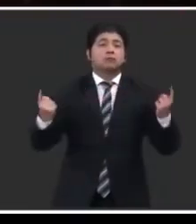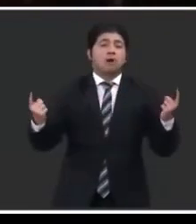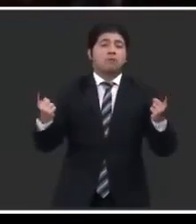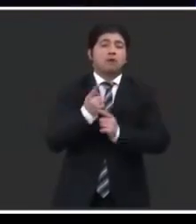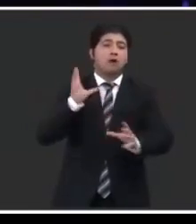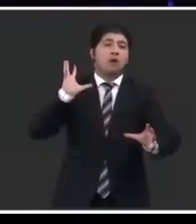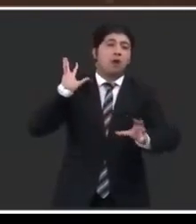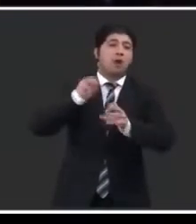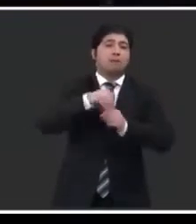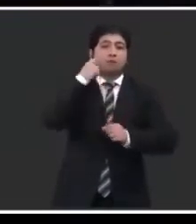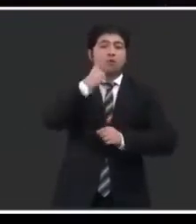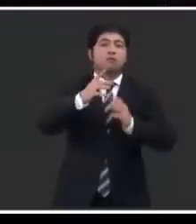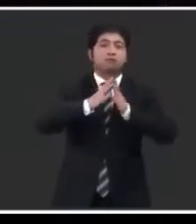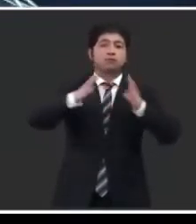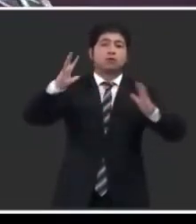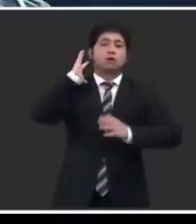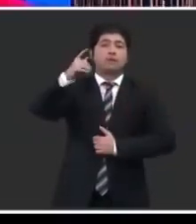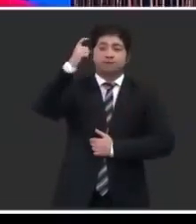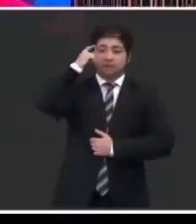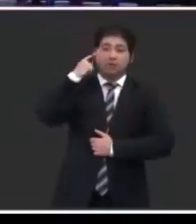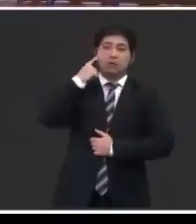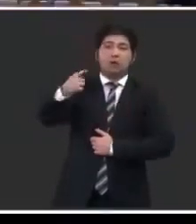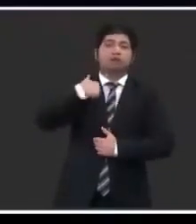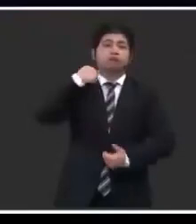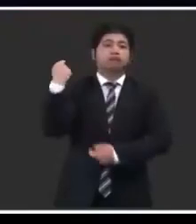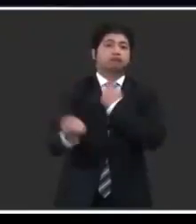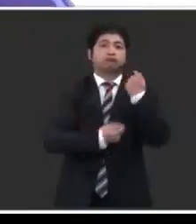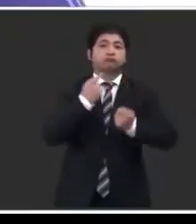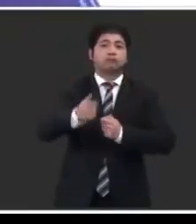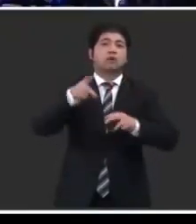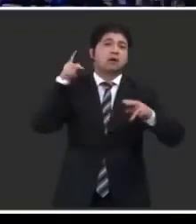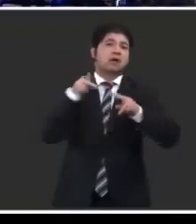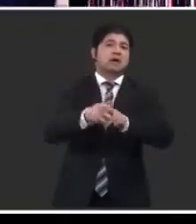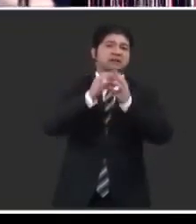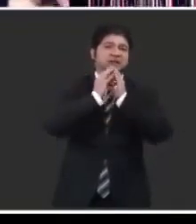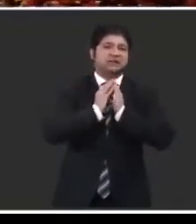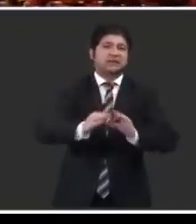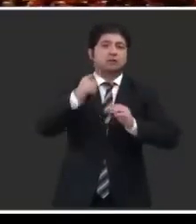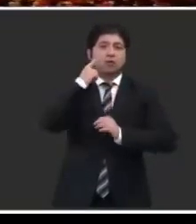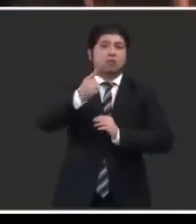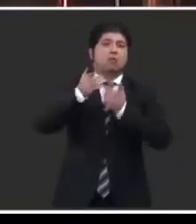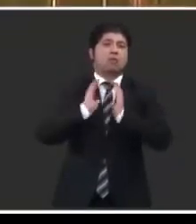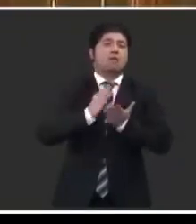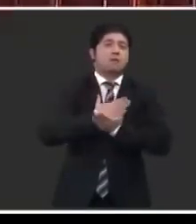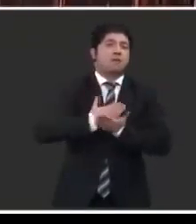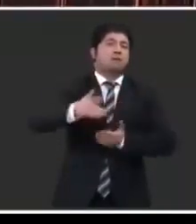bir büyük vizyonla hazırlama gayretimizi kesintisiz bir şekilde sürdürüyoruz